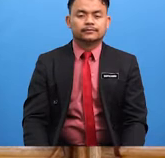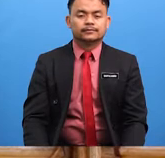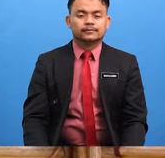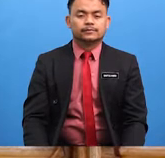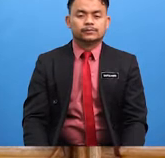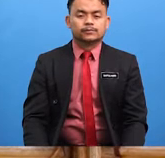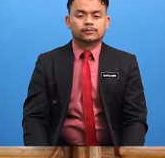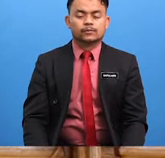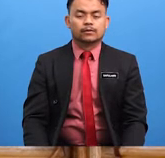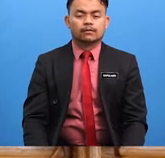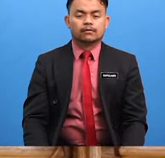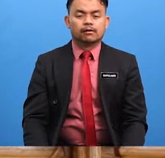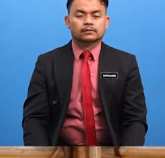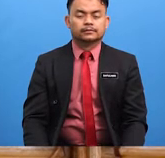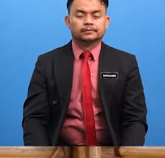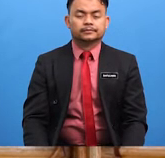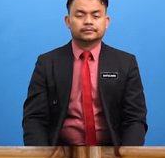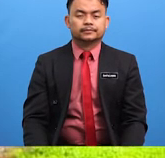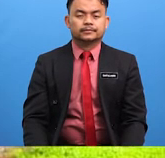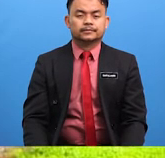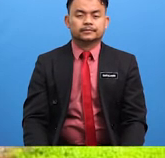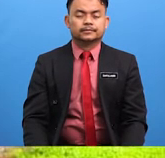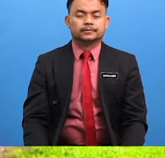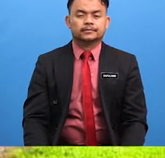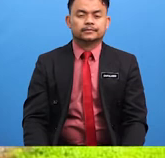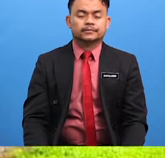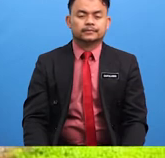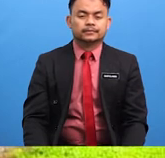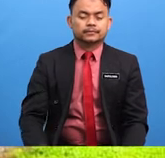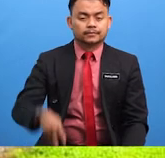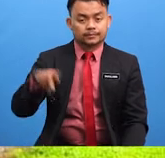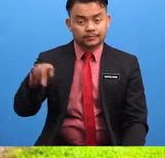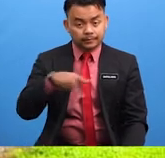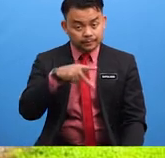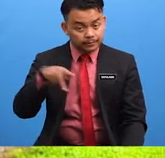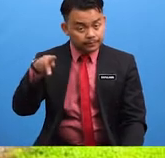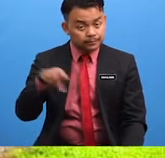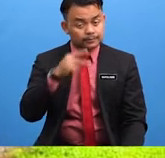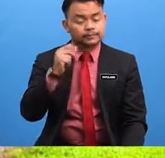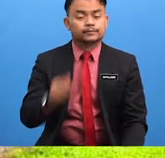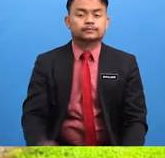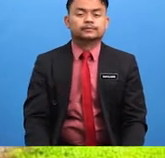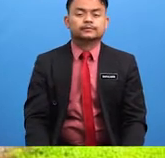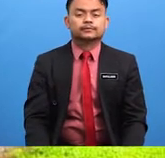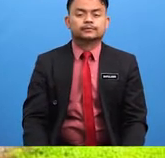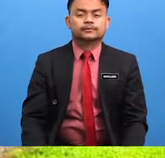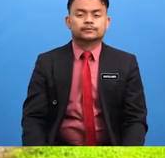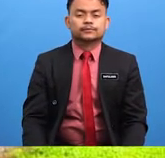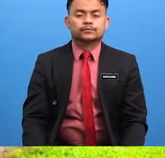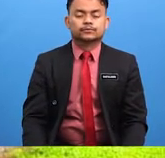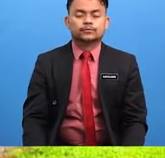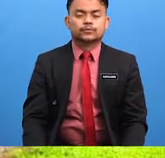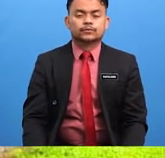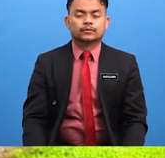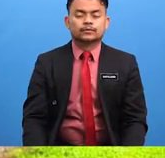untuk daun mengkuang dan pandan. Buluh muda mudah dilentur buat ampaian penyidai